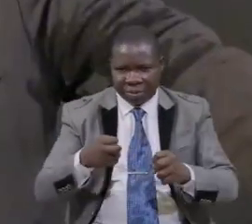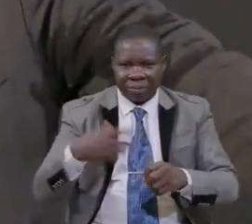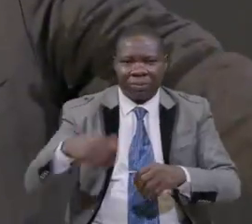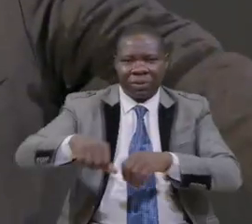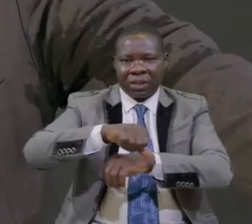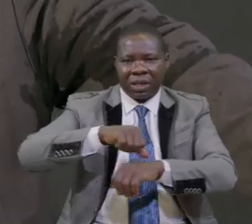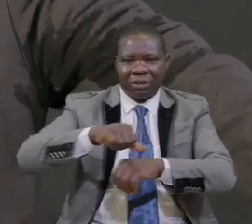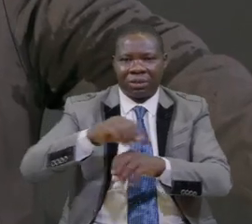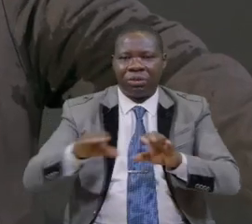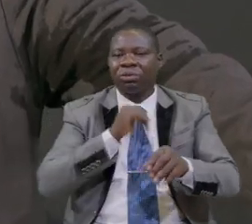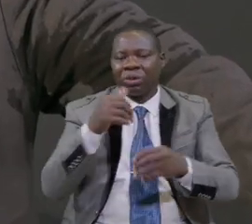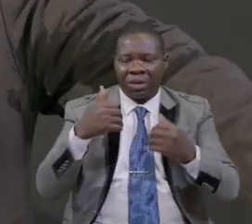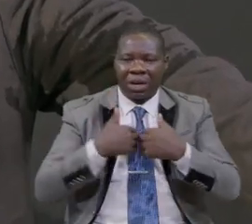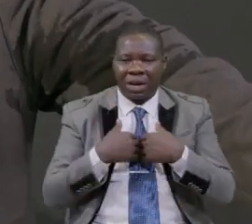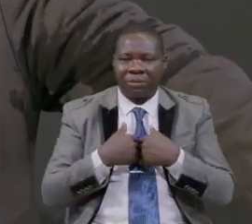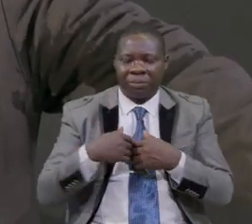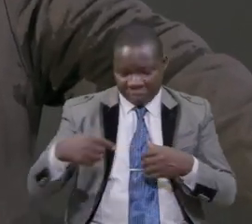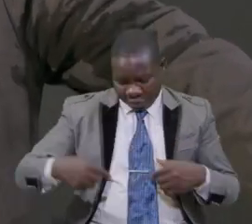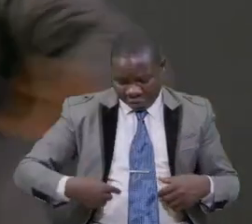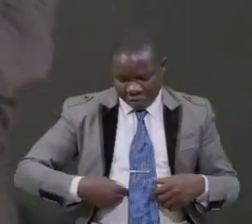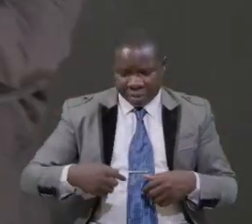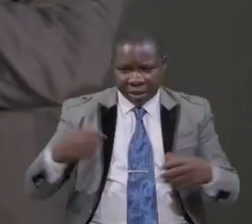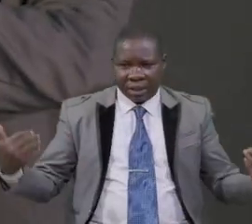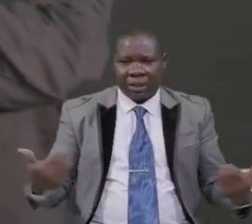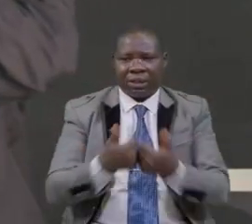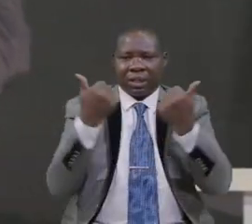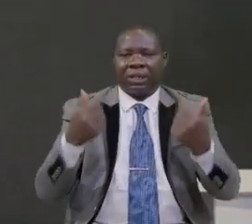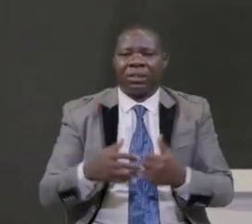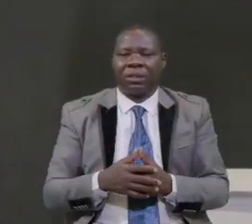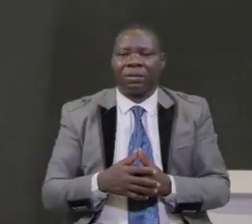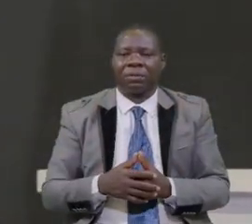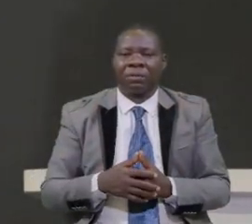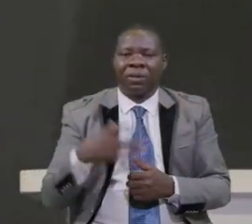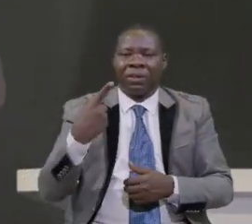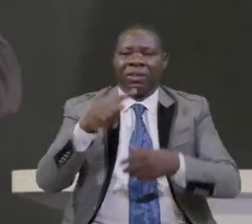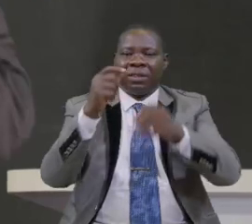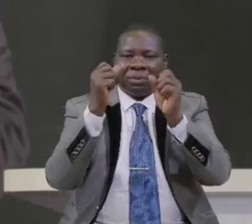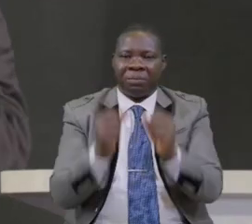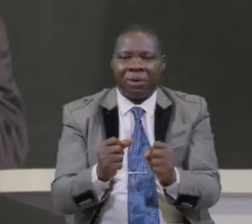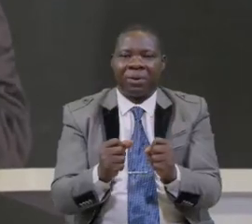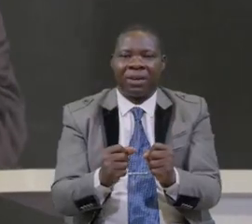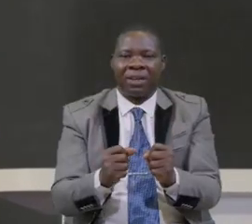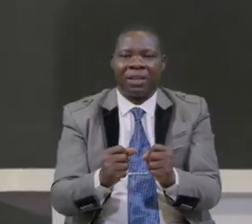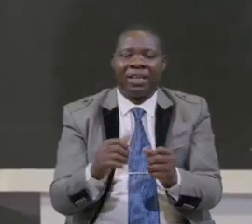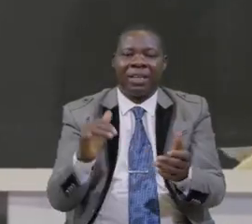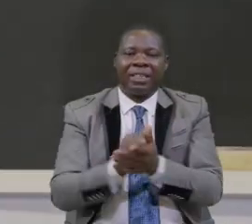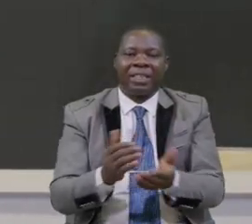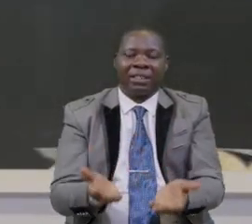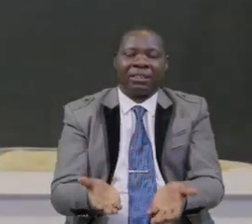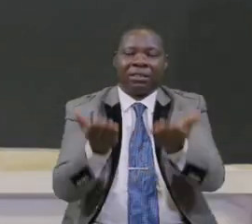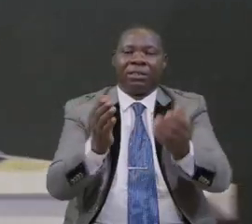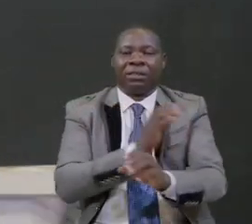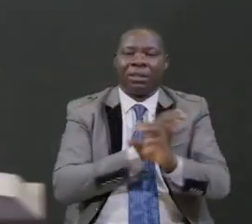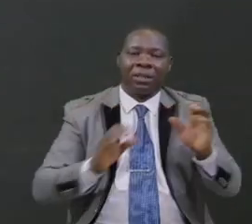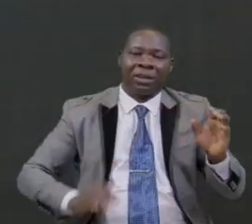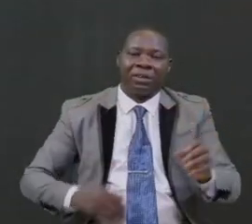L'onction n'avait pas les maux de problème, les maux de ventre. La puissance qui a ressuscité Christ d'entre